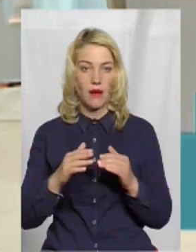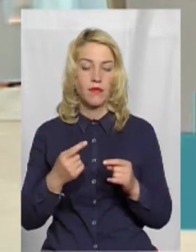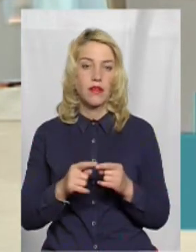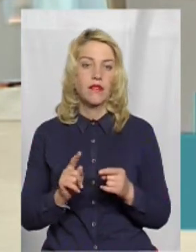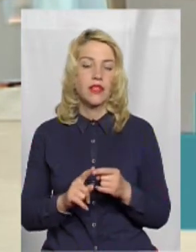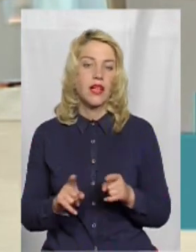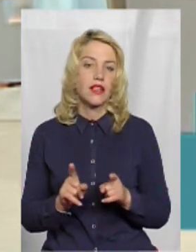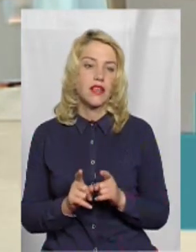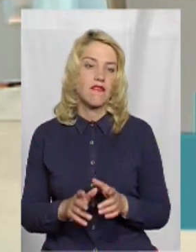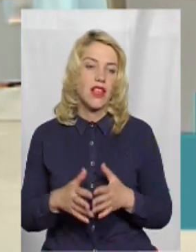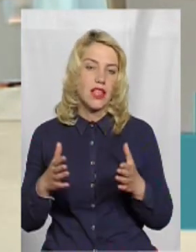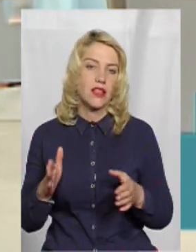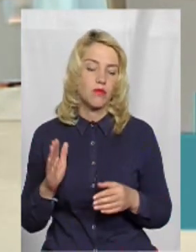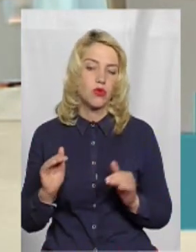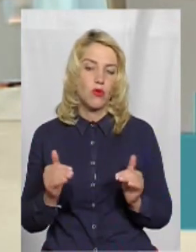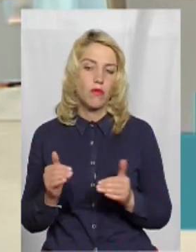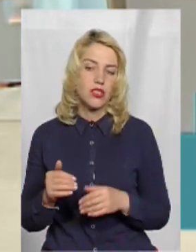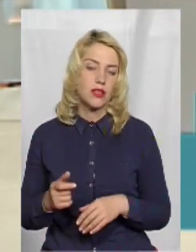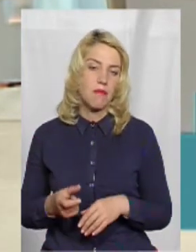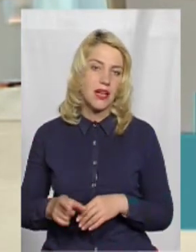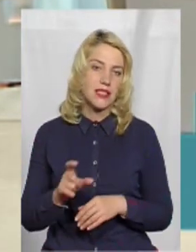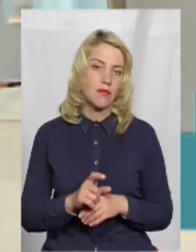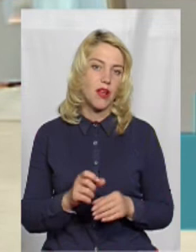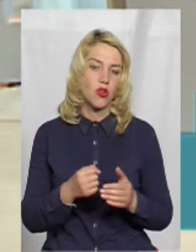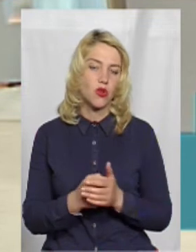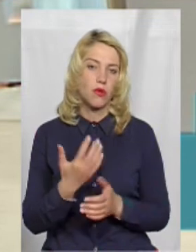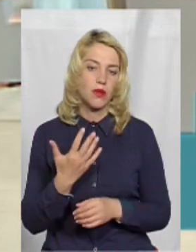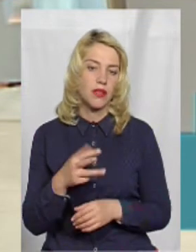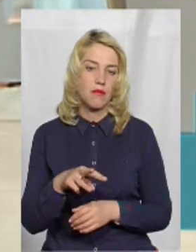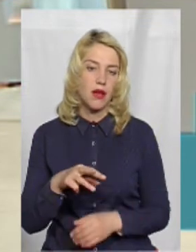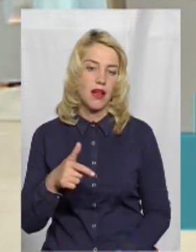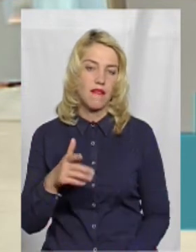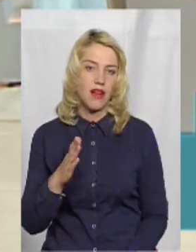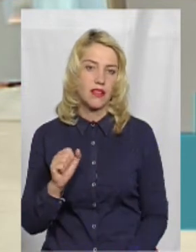такий великий, він буде в межах максимально, це до 5 мегаватт